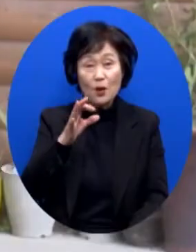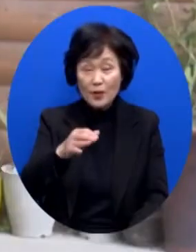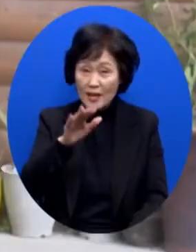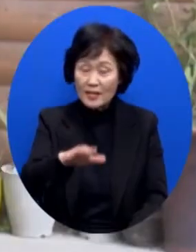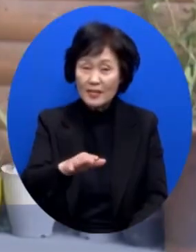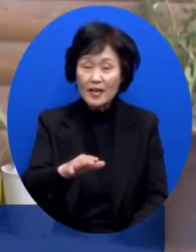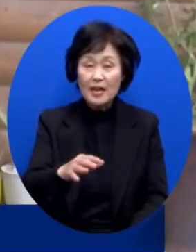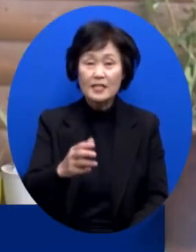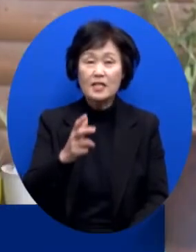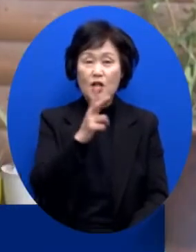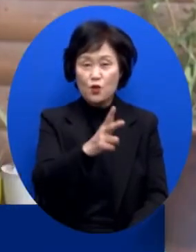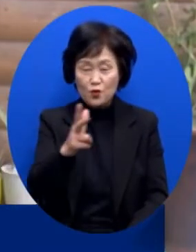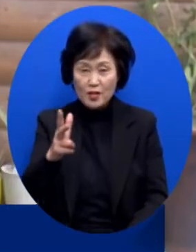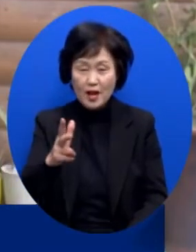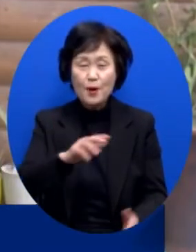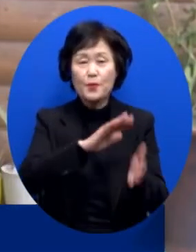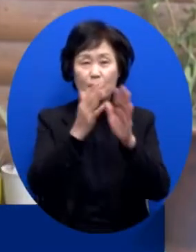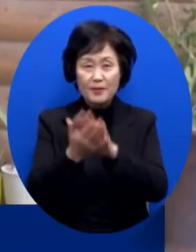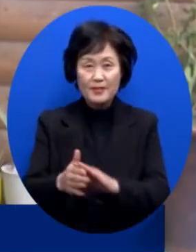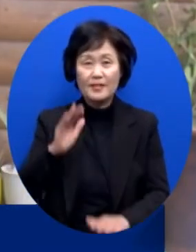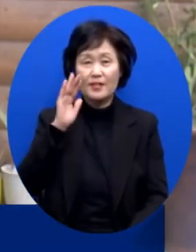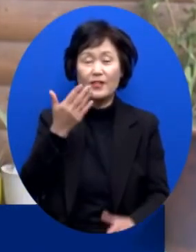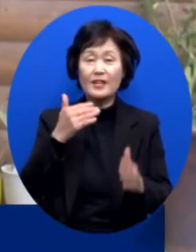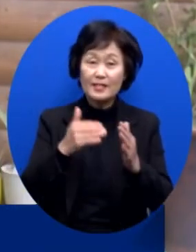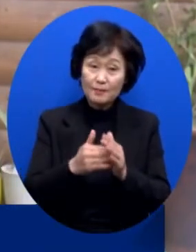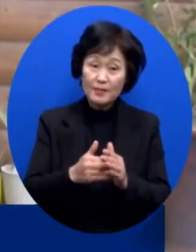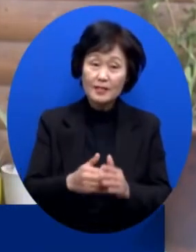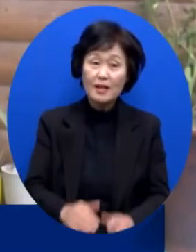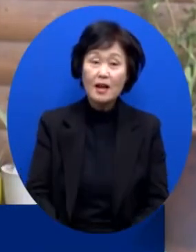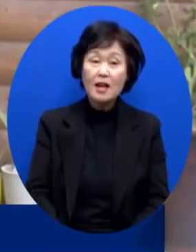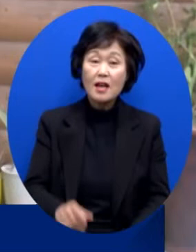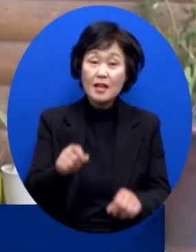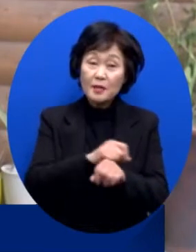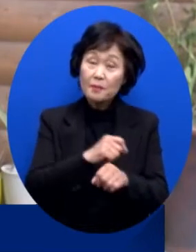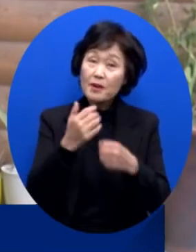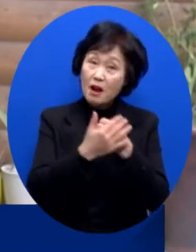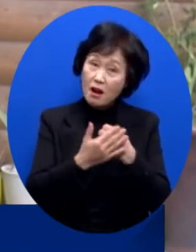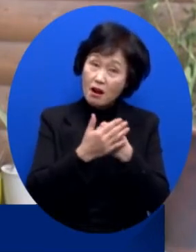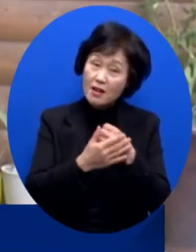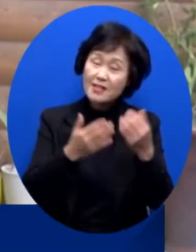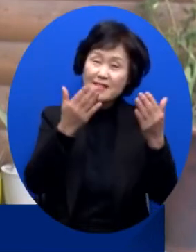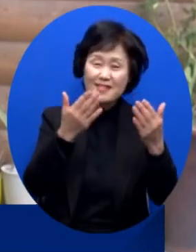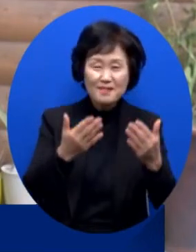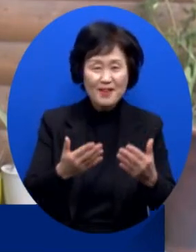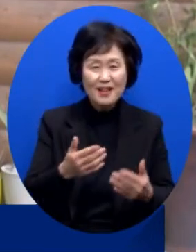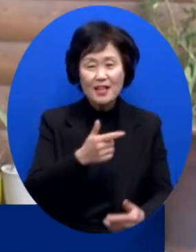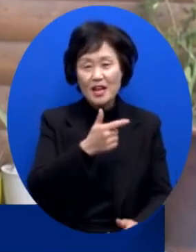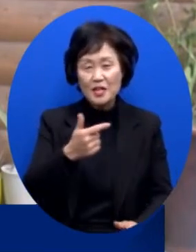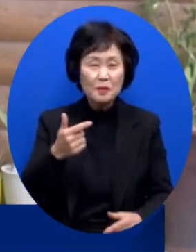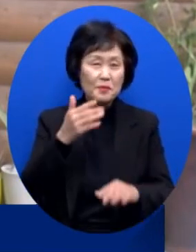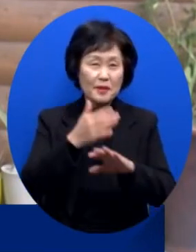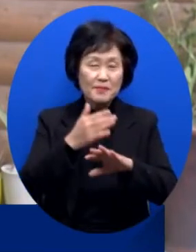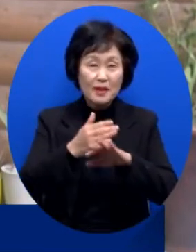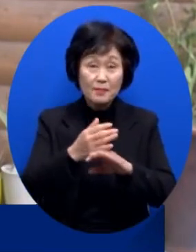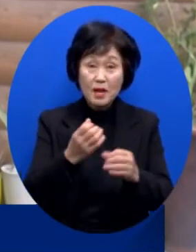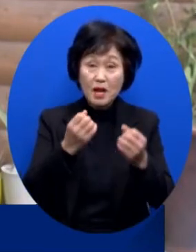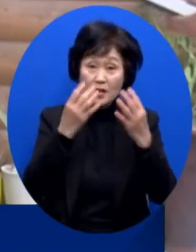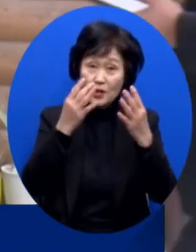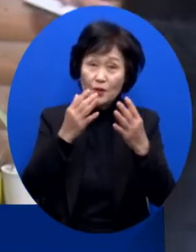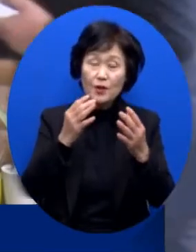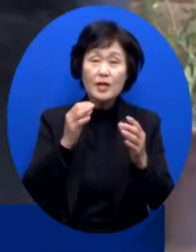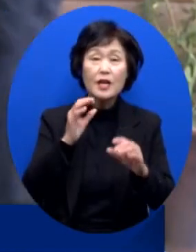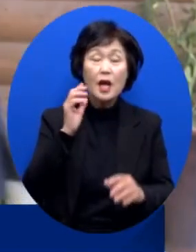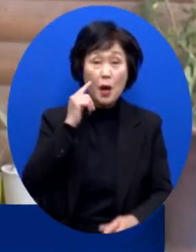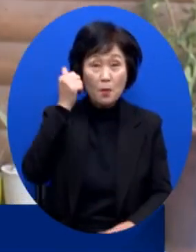그럼 으 혜택이 에 오게 돼서 이번 기회를 통해서 더 새롭게 목회 방향을 정하고 나아가는